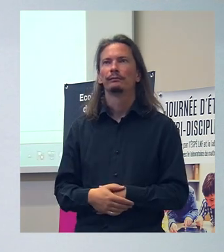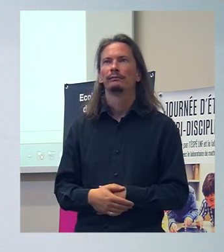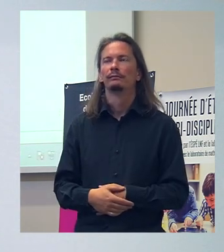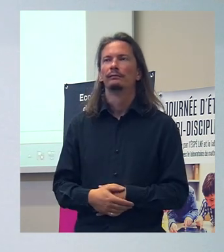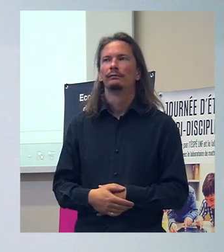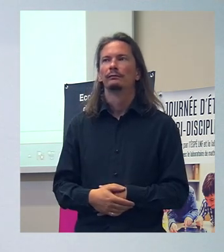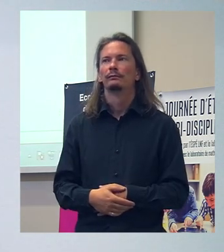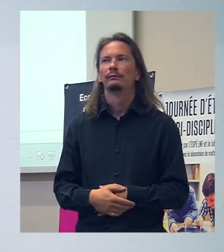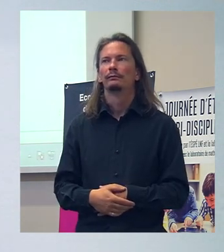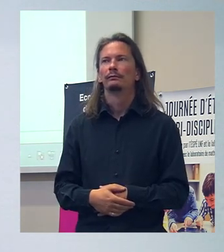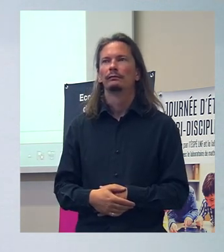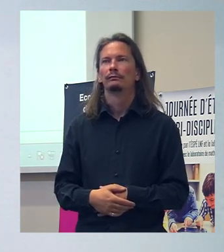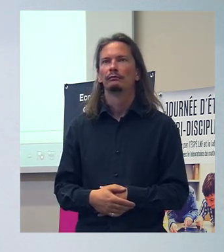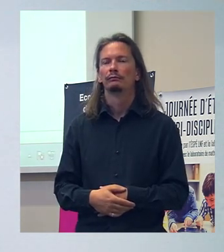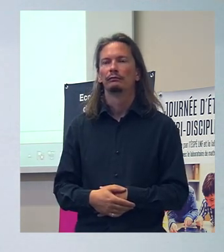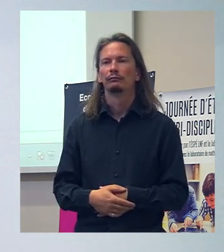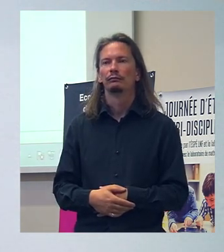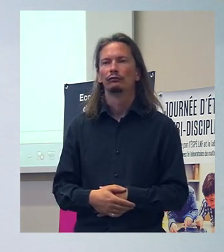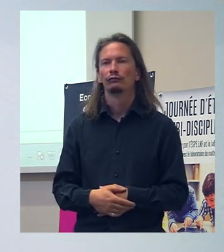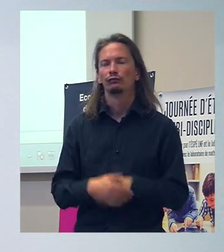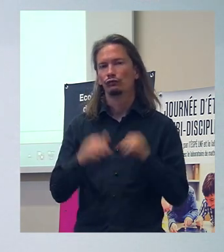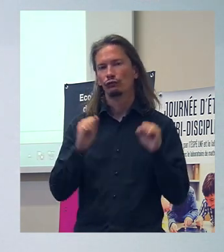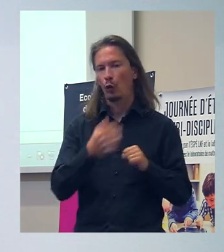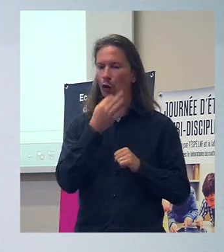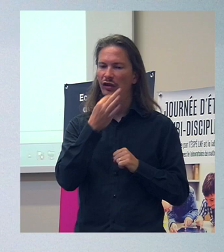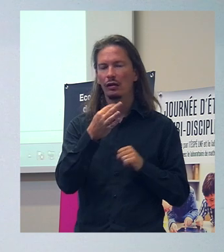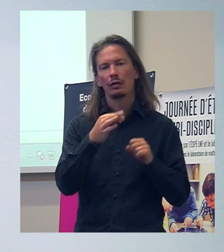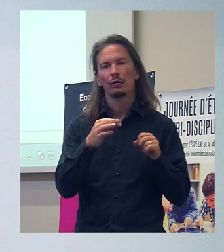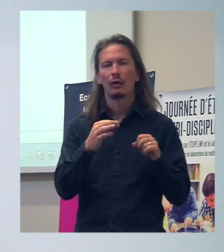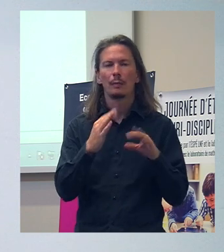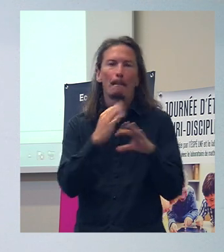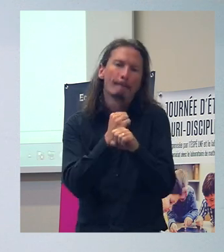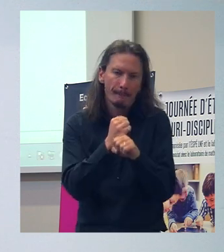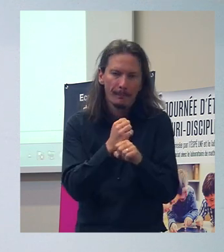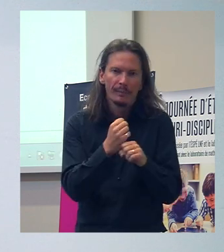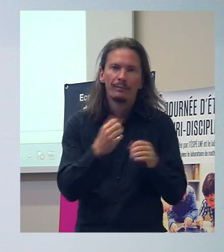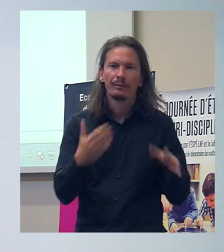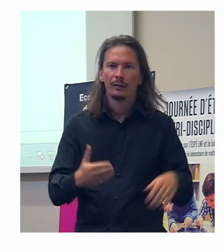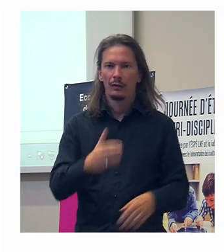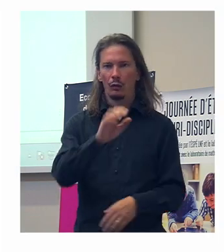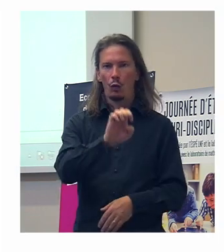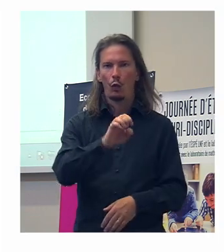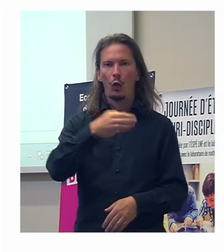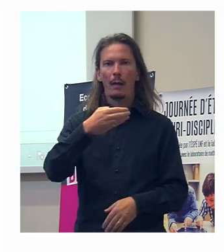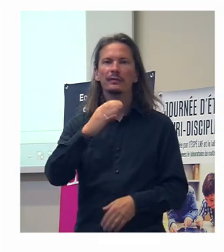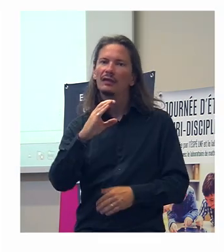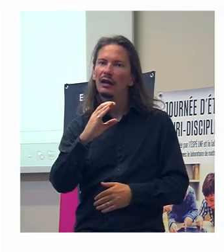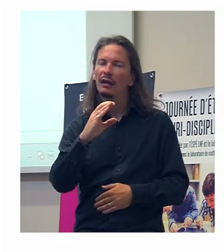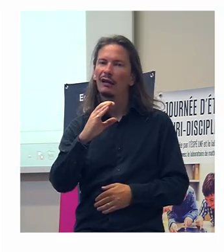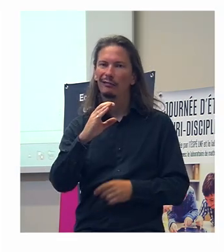On peut dire, d'un point de vue synthétique, que l'EMC